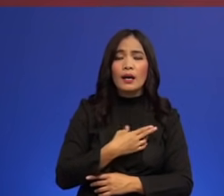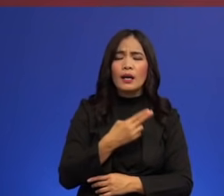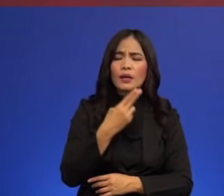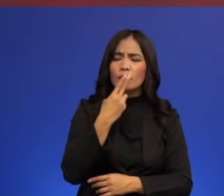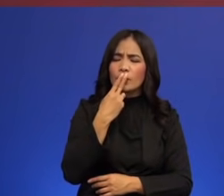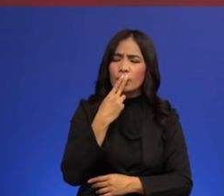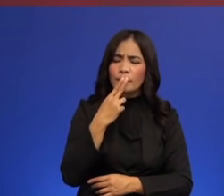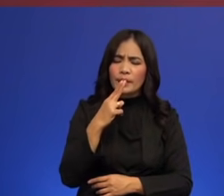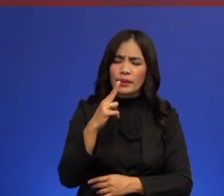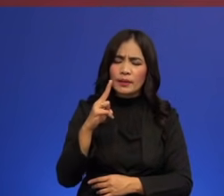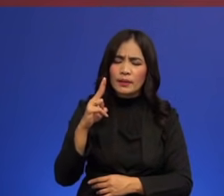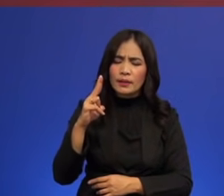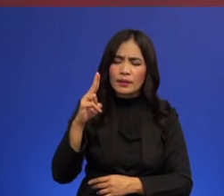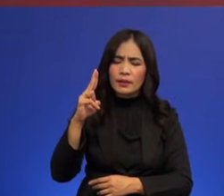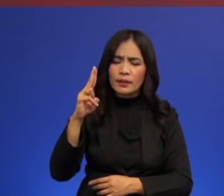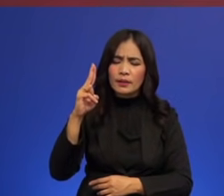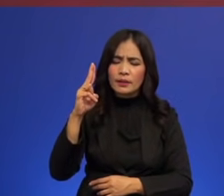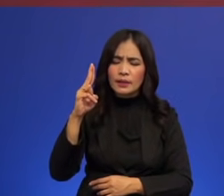aku